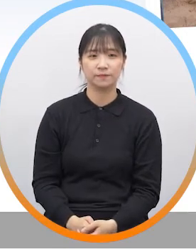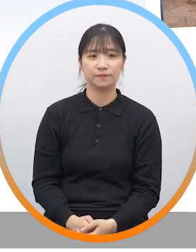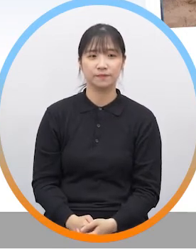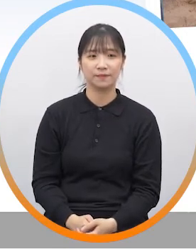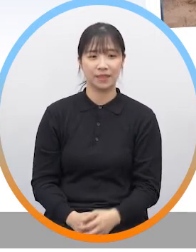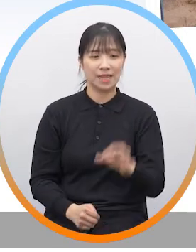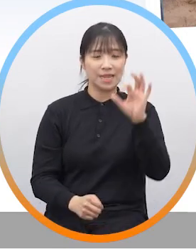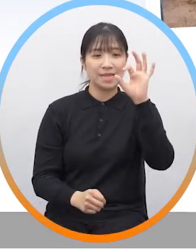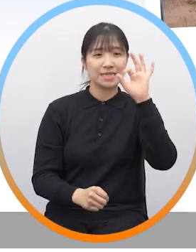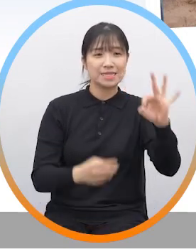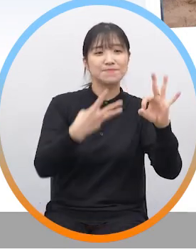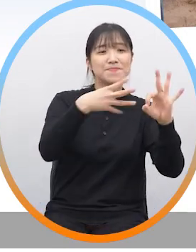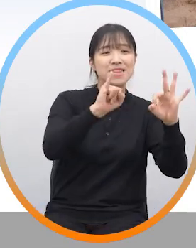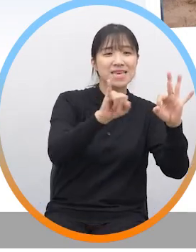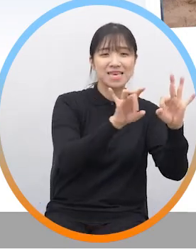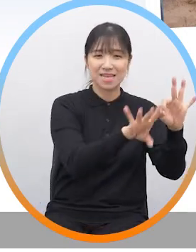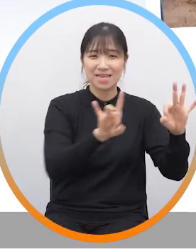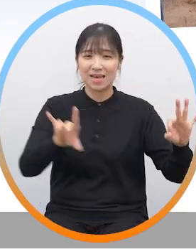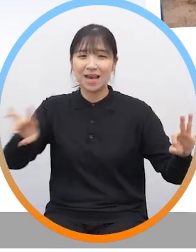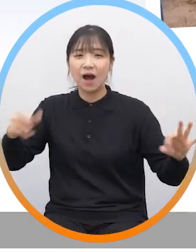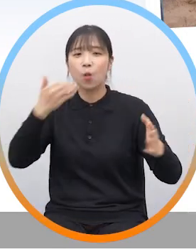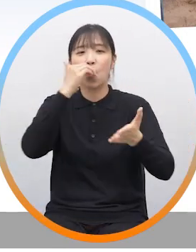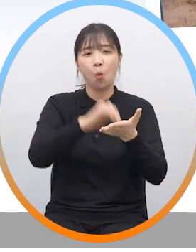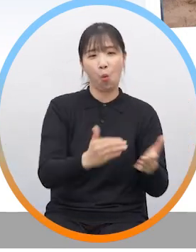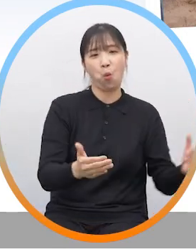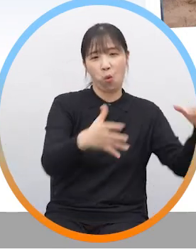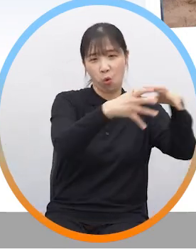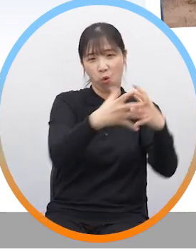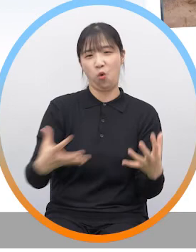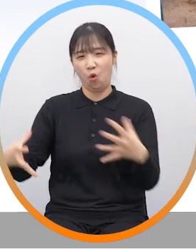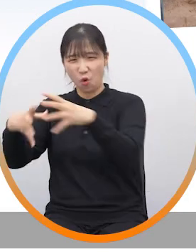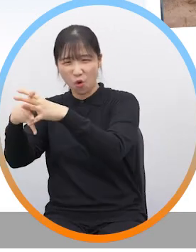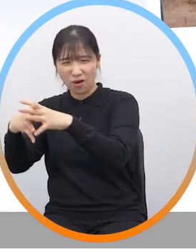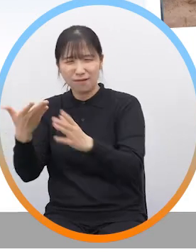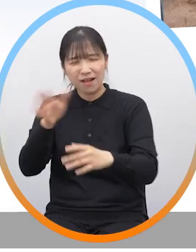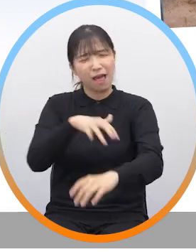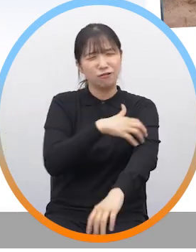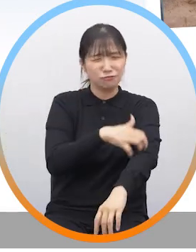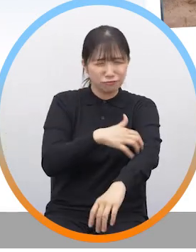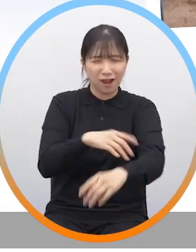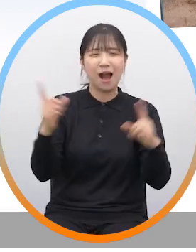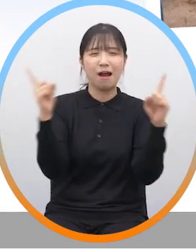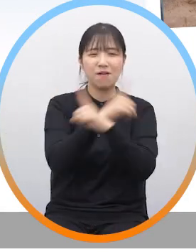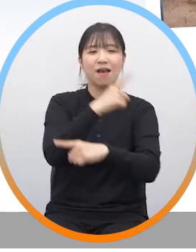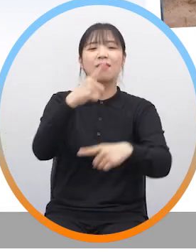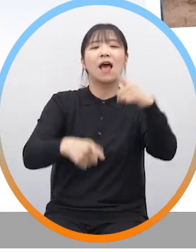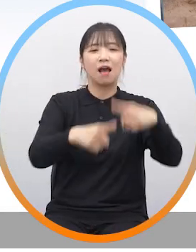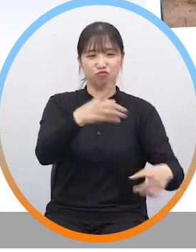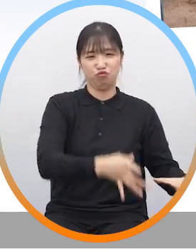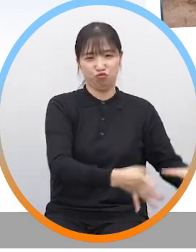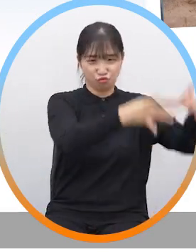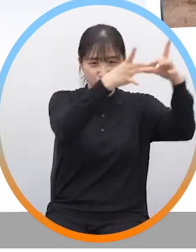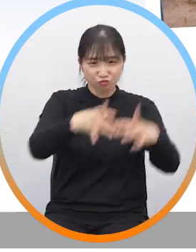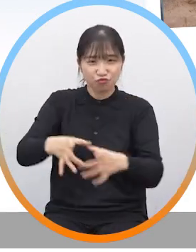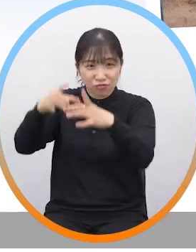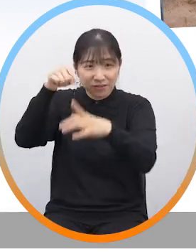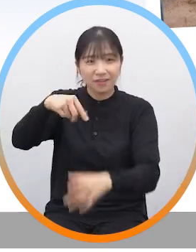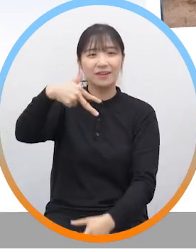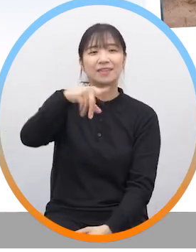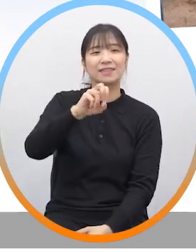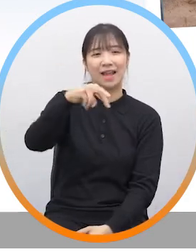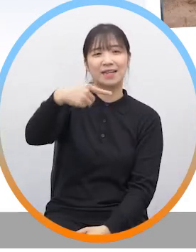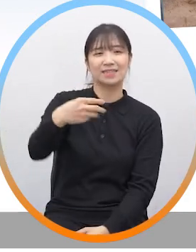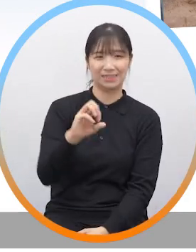그 심리마다 이렇게 돌 무대기를 쌓아 놓습니다. 그래서 그게 이제 귀찮으니까 나무를 세우게 됩니다. 그래서 그게 원래는